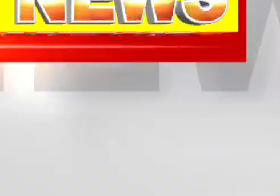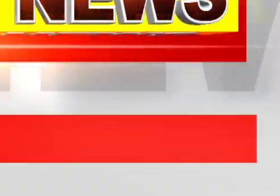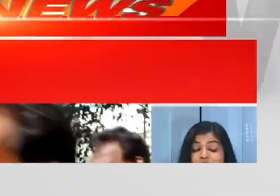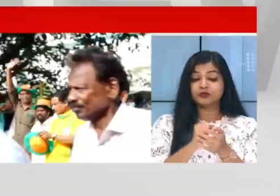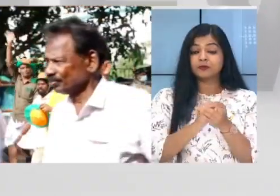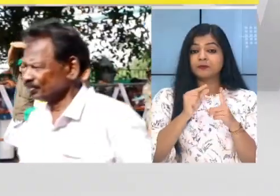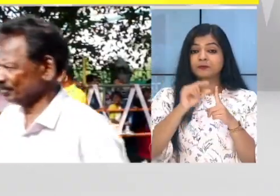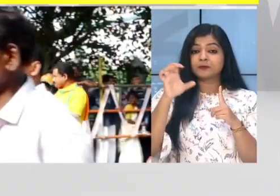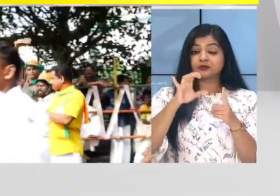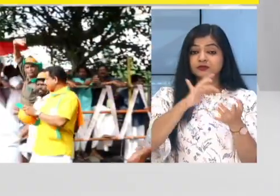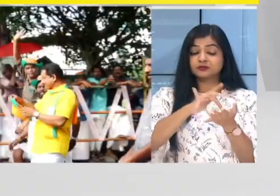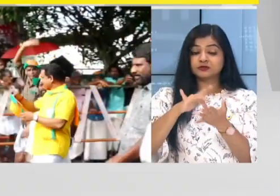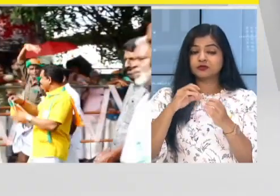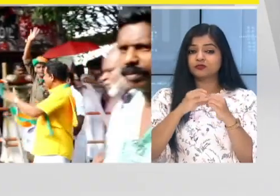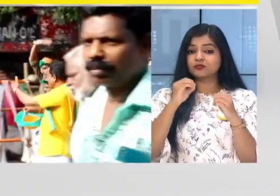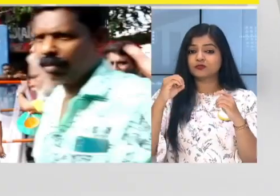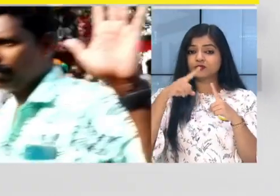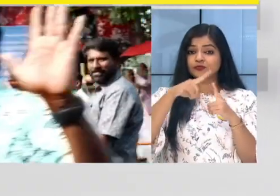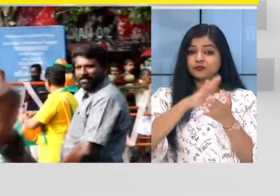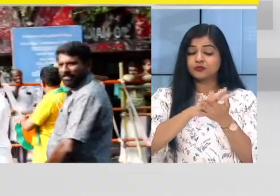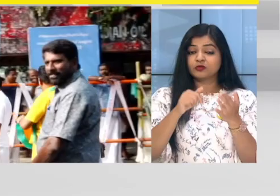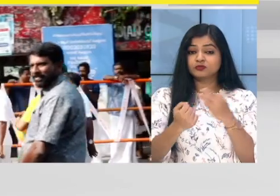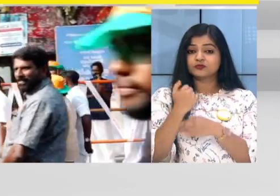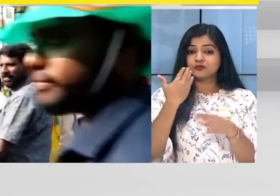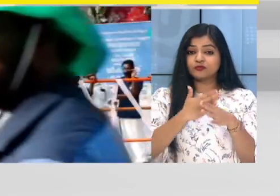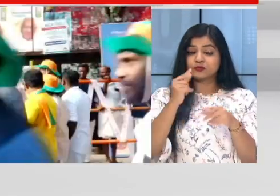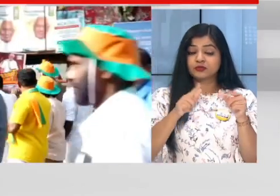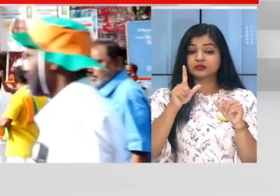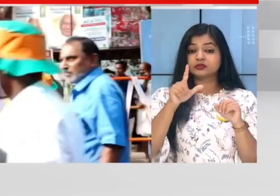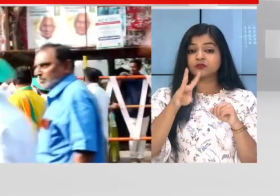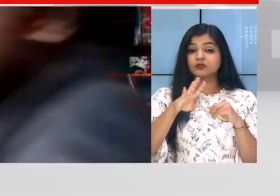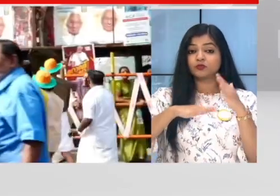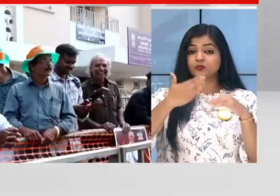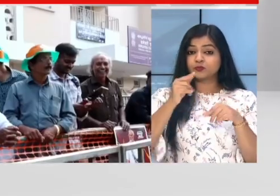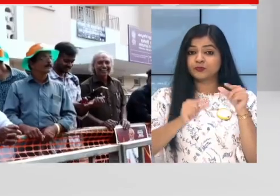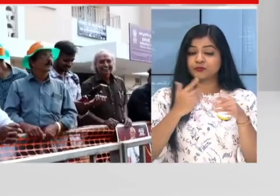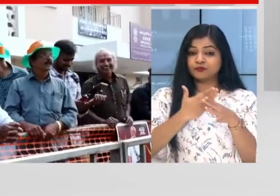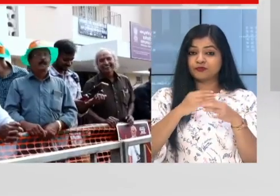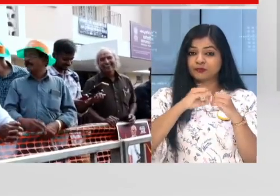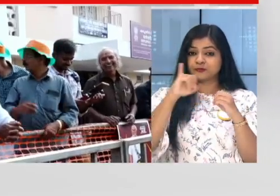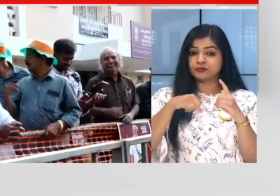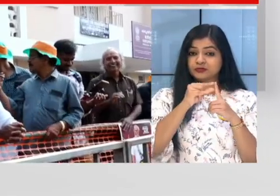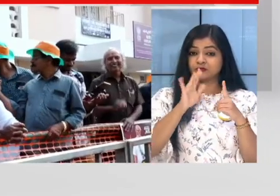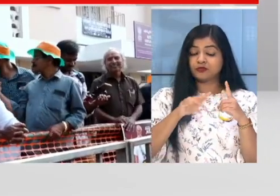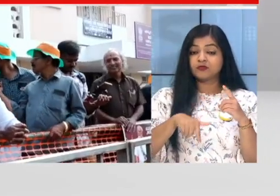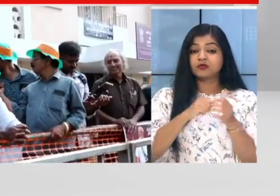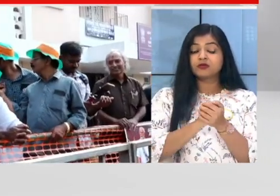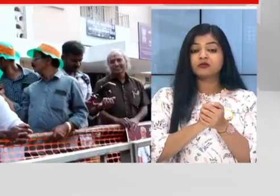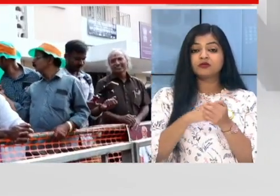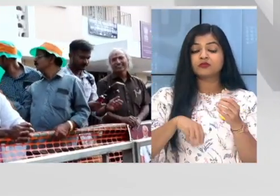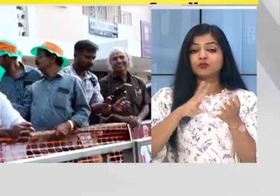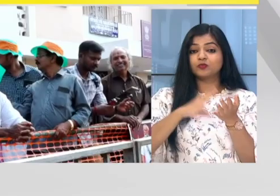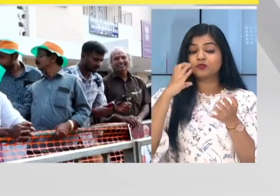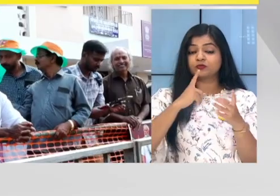പഞ്ചായത്ത് തലത്തിൽ ബൂത്ത് തലത്തിലുള്ള ശക്തി കേന്ദ്ര പ്രവർത്തകരുടെ 7,000-ഓളം വരുന്ന പ്രവർത്തകരെ നേരിട്ട് പ്രധാനമന്ത്രി കാണുന്നുണ്ട്. തെരഞ്ഞെടുപ്പിന്റെ ഭാഗമായി എങ്ങനെ